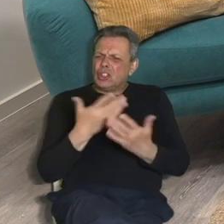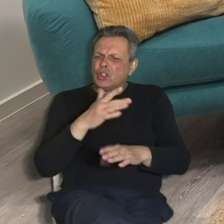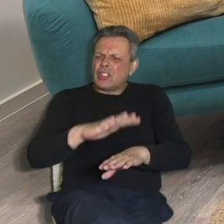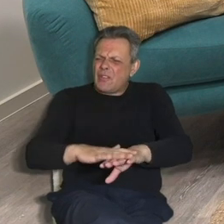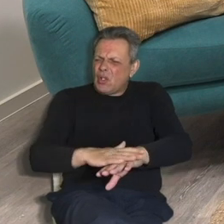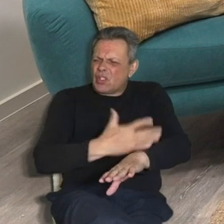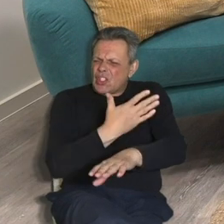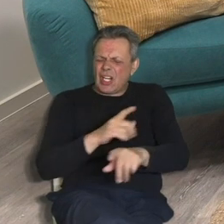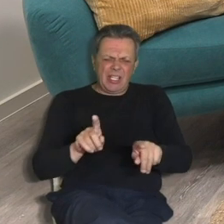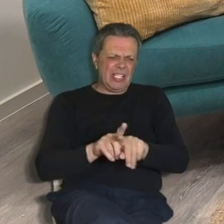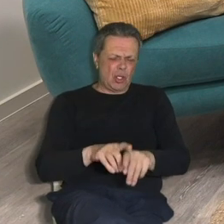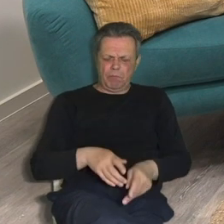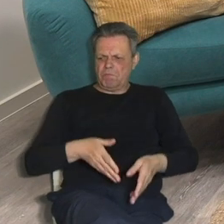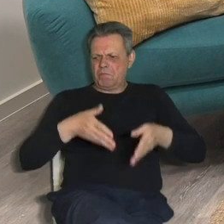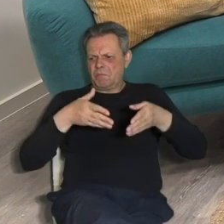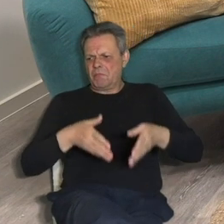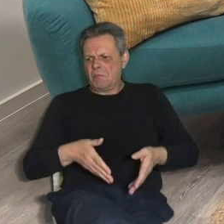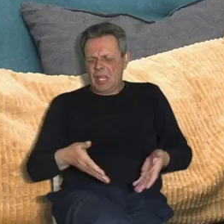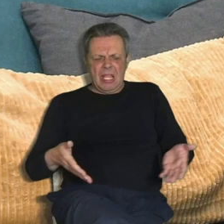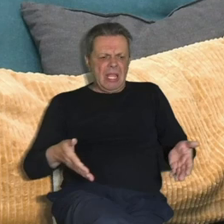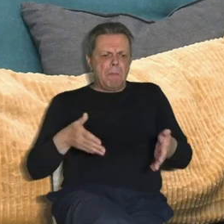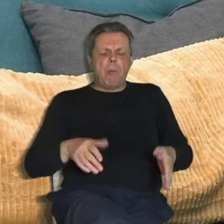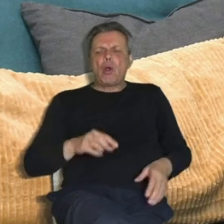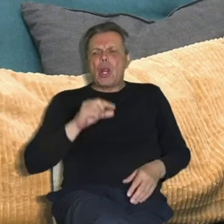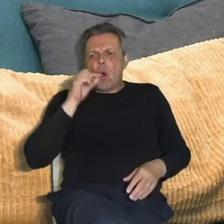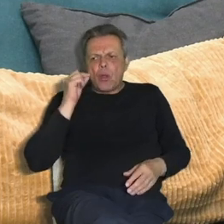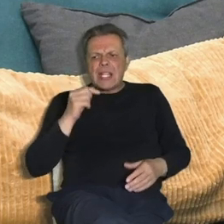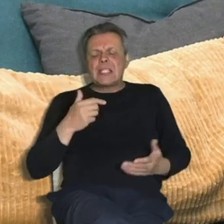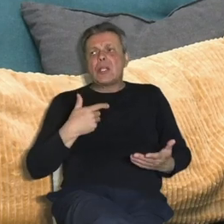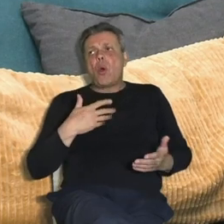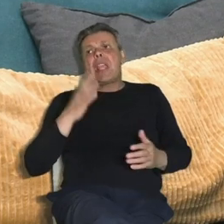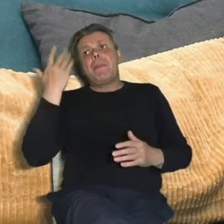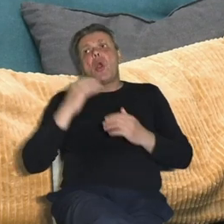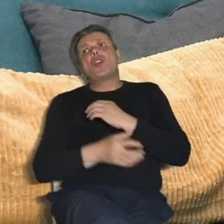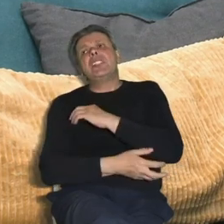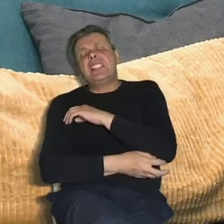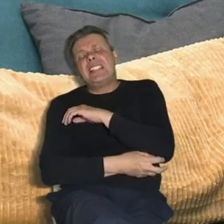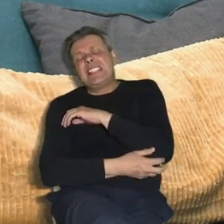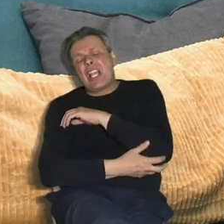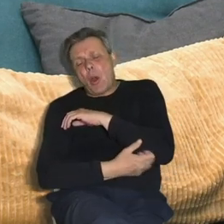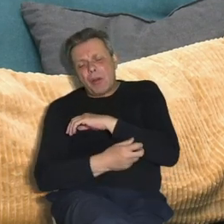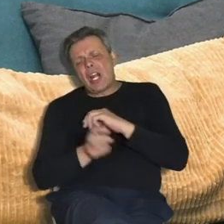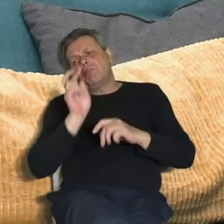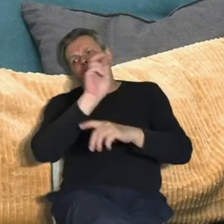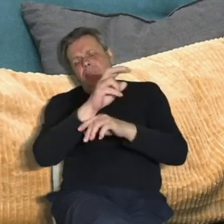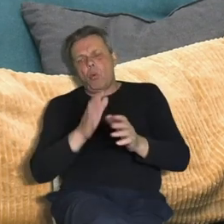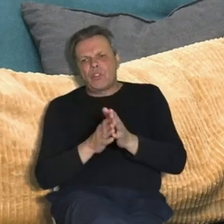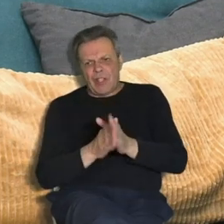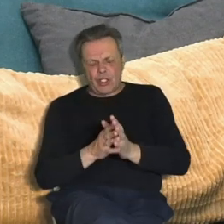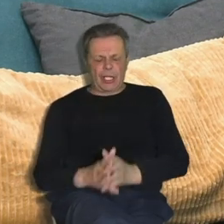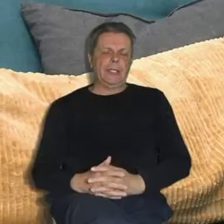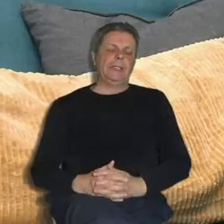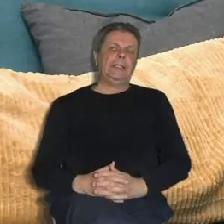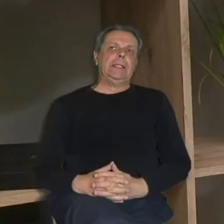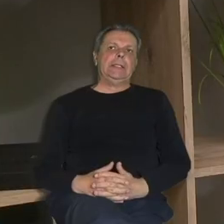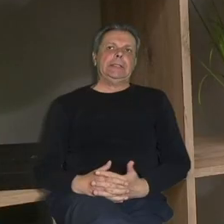oca koji isto htio u svećenike jer je bio siromašan. U to vrijeme puno siromašnih išlo u svećenike da bi se